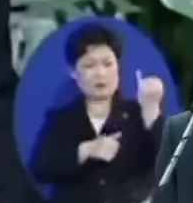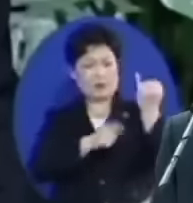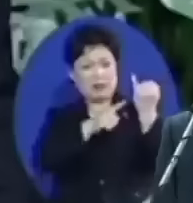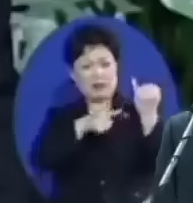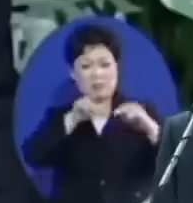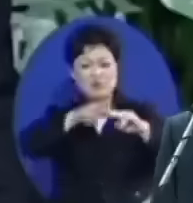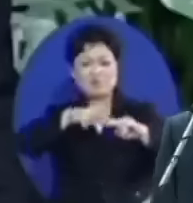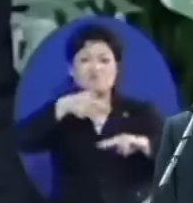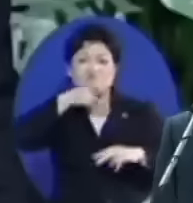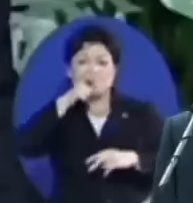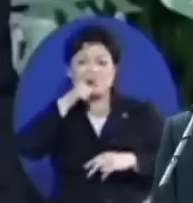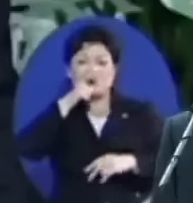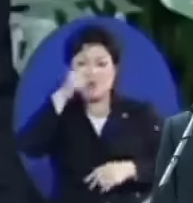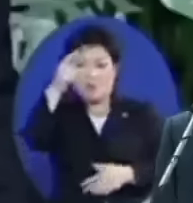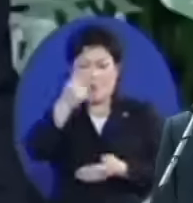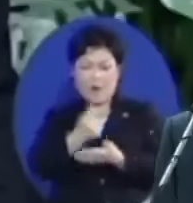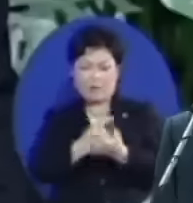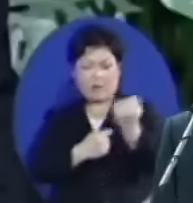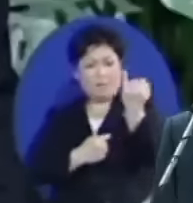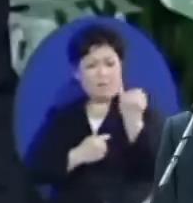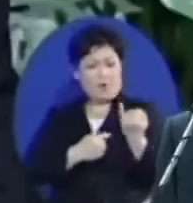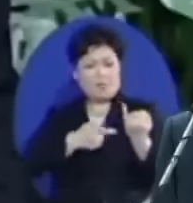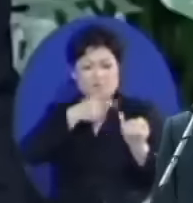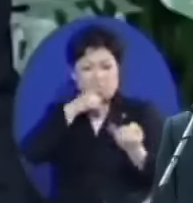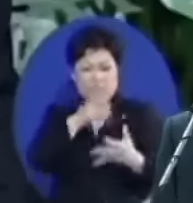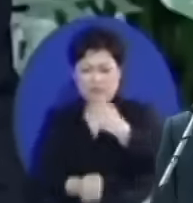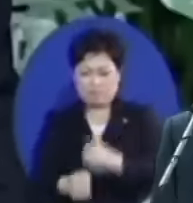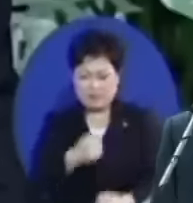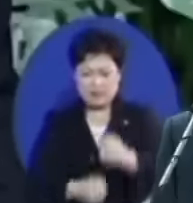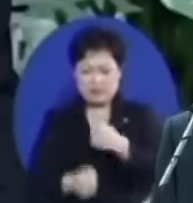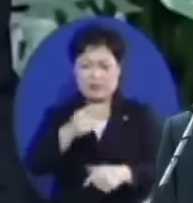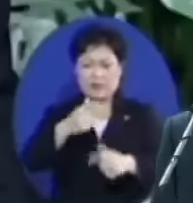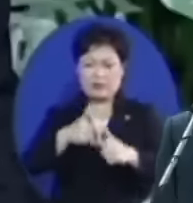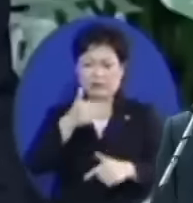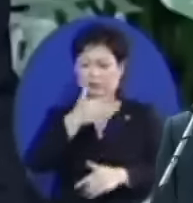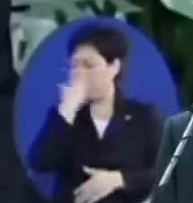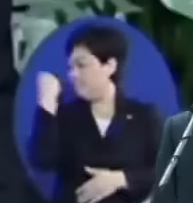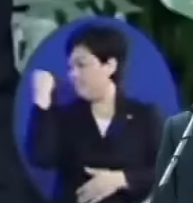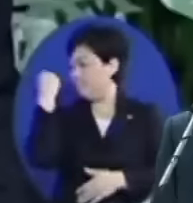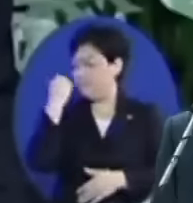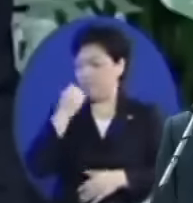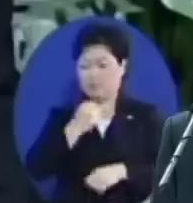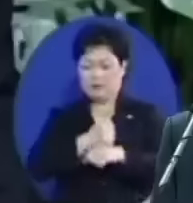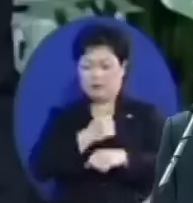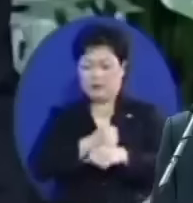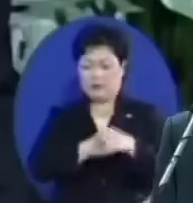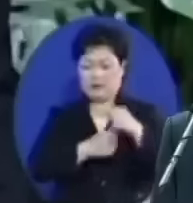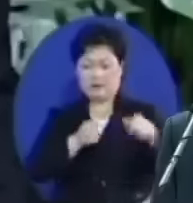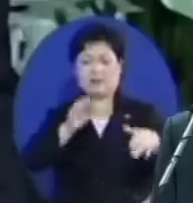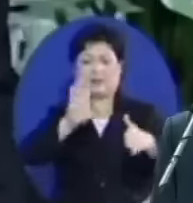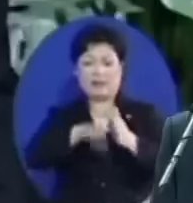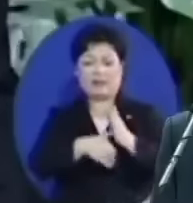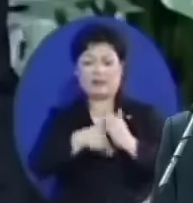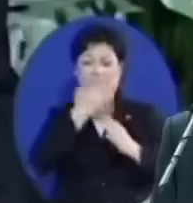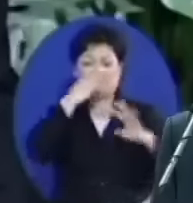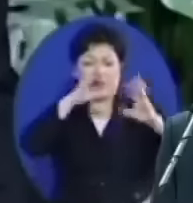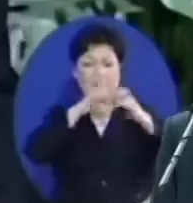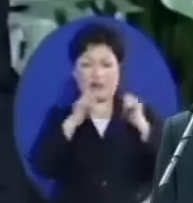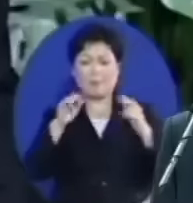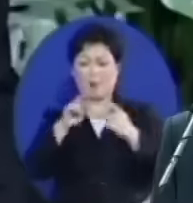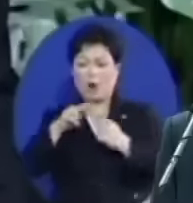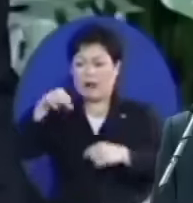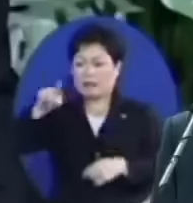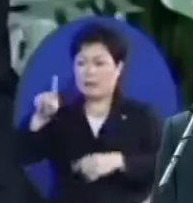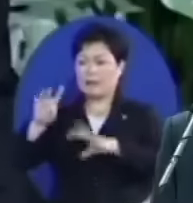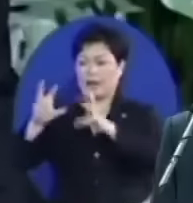우물물에 와서 물을 기르면서 예수님을 본 채 만찬합니다. 그 당시에는 유대인들은